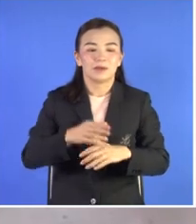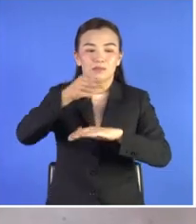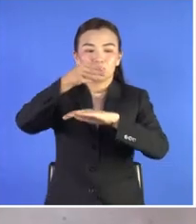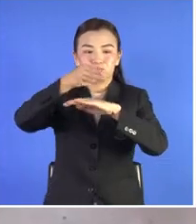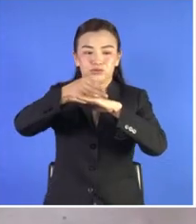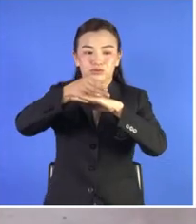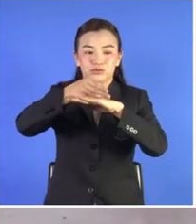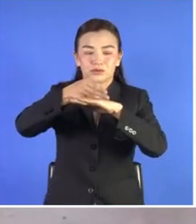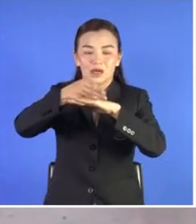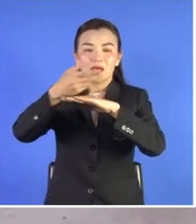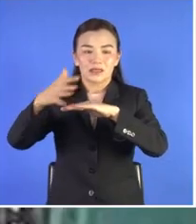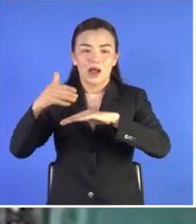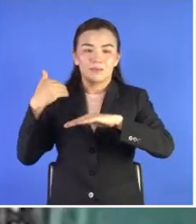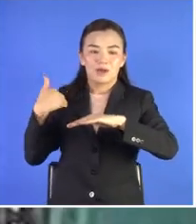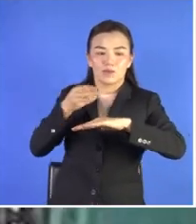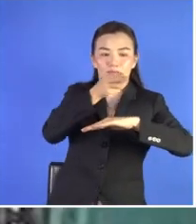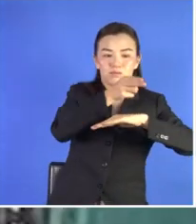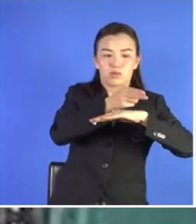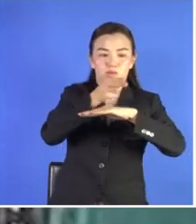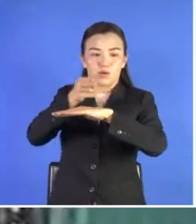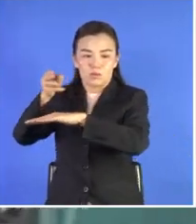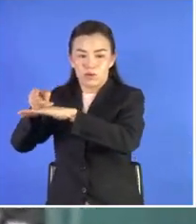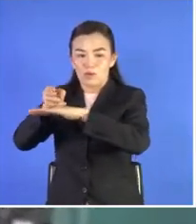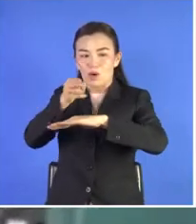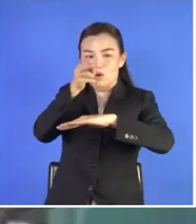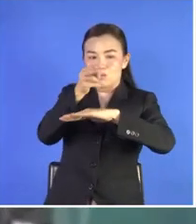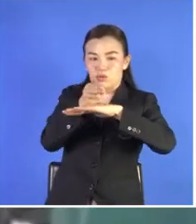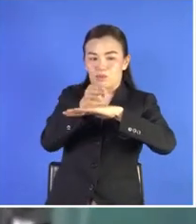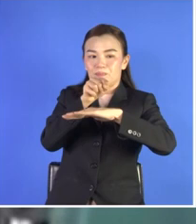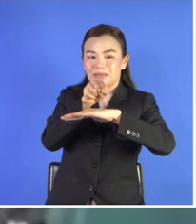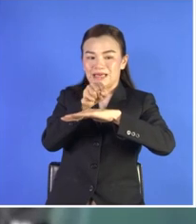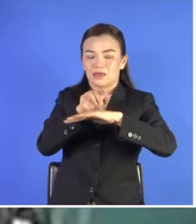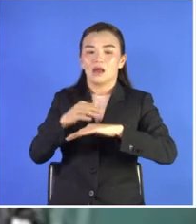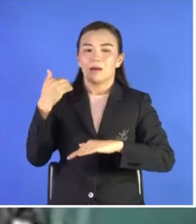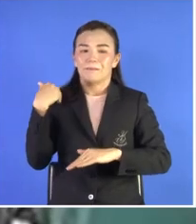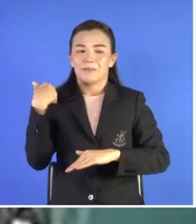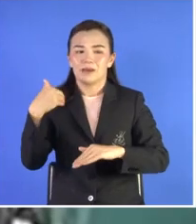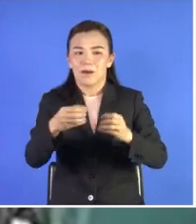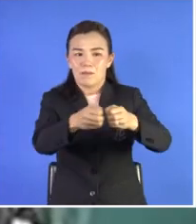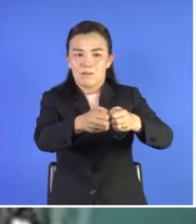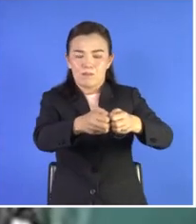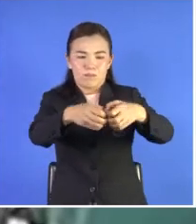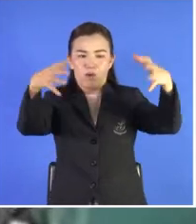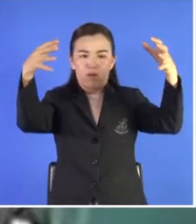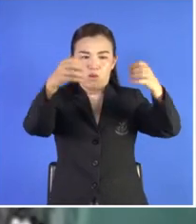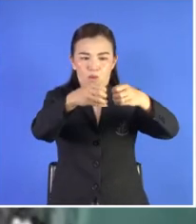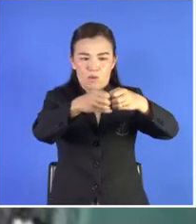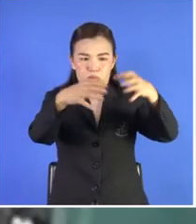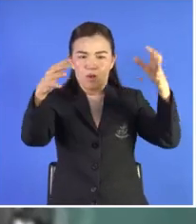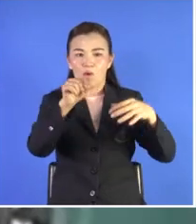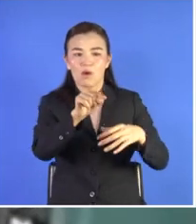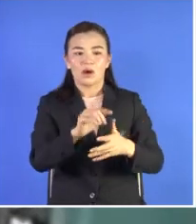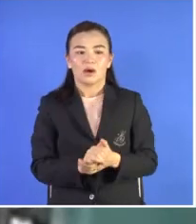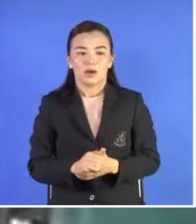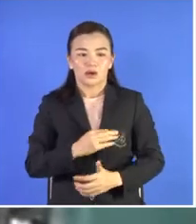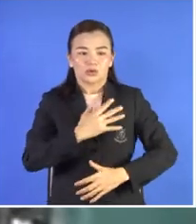มู่บ้านที่จับภาพบริเวณถนนด้านหน้าบ้านที่เป็นที่ตั้งโรงงานพลุขณะที่มีการระเบิดนี่ภาพนี้อีกภาพนึงนะครับชาวบ้านเนี่ยตก